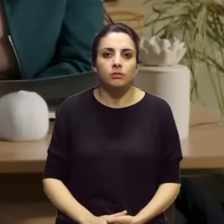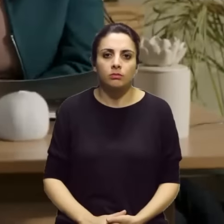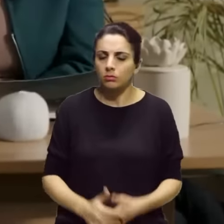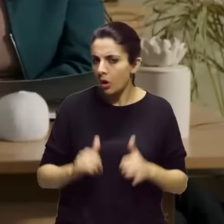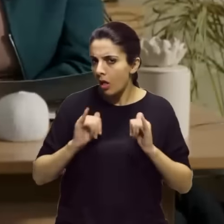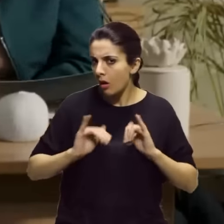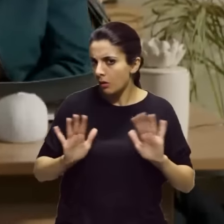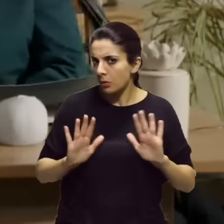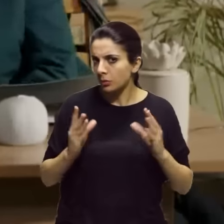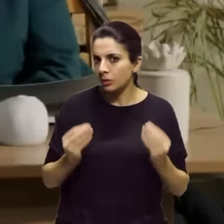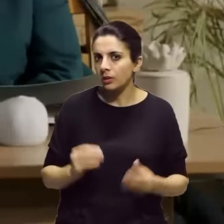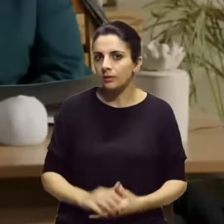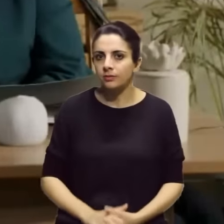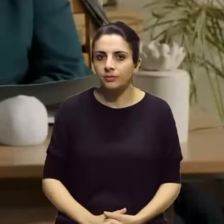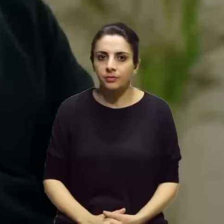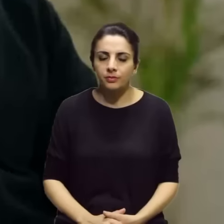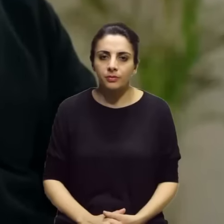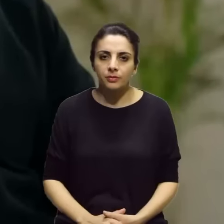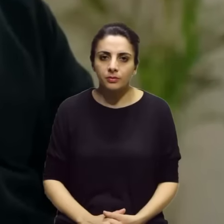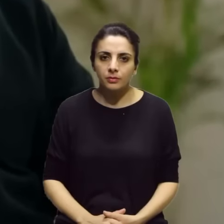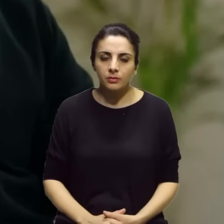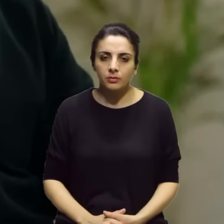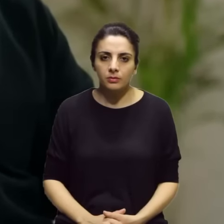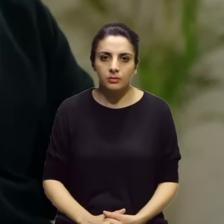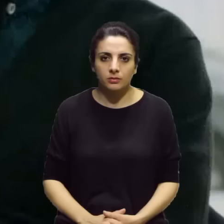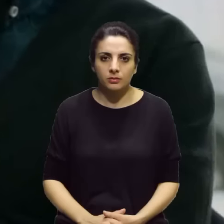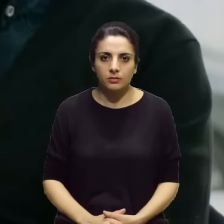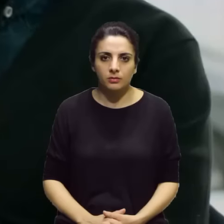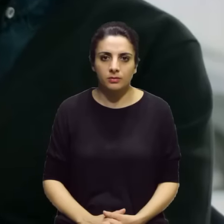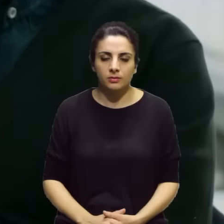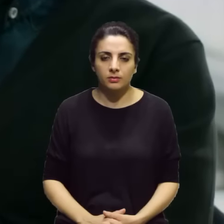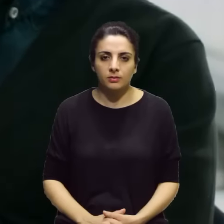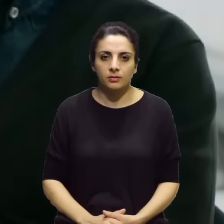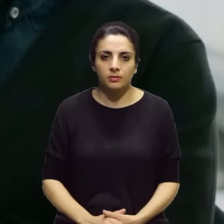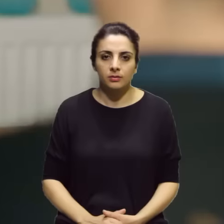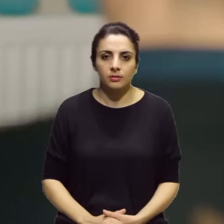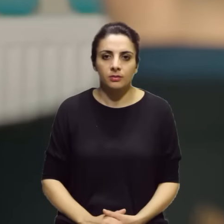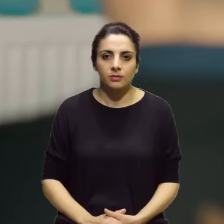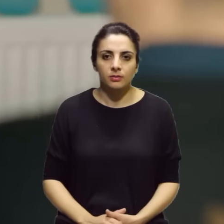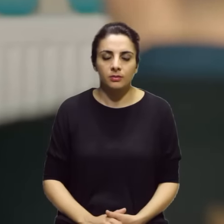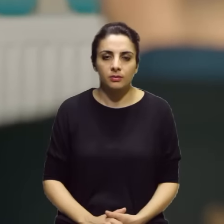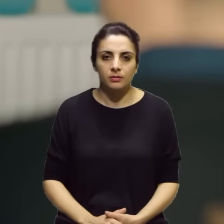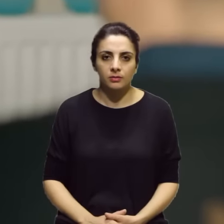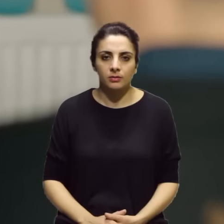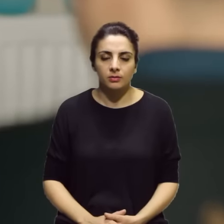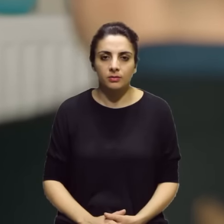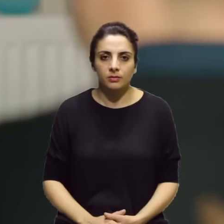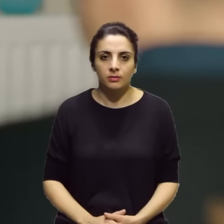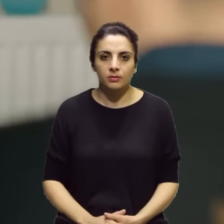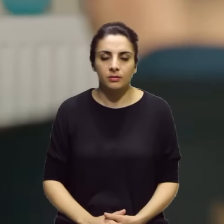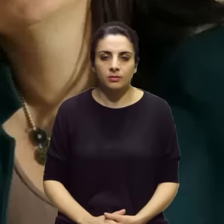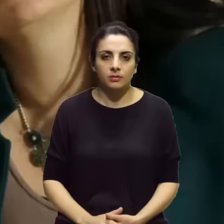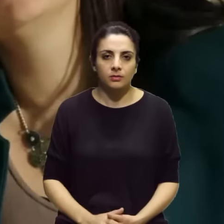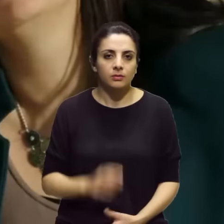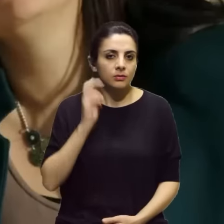Rahat. Nail yanında oturan Eda'ya kolunu atıp sarıldı. Ömer'le Ayşem sevgi dolu bakışıyor.